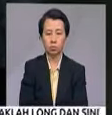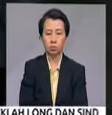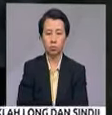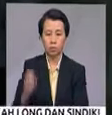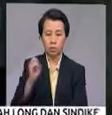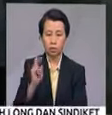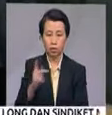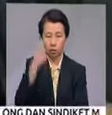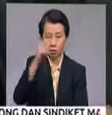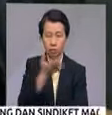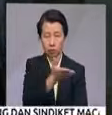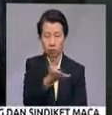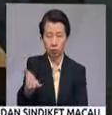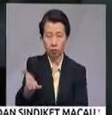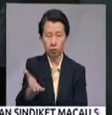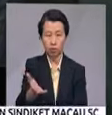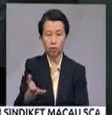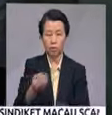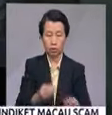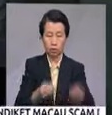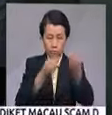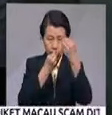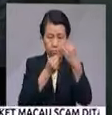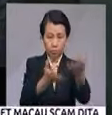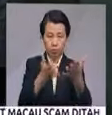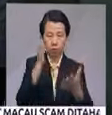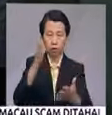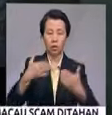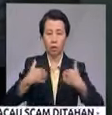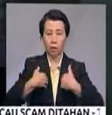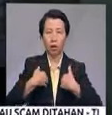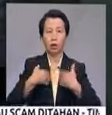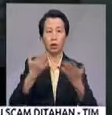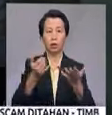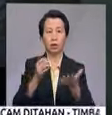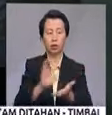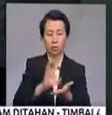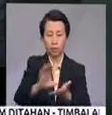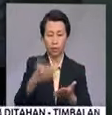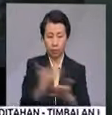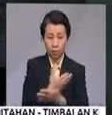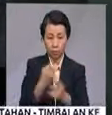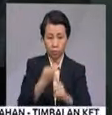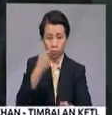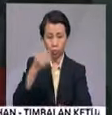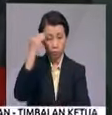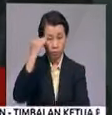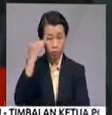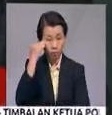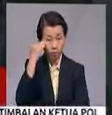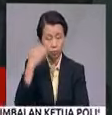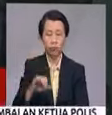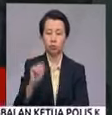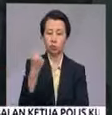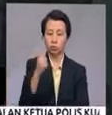Baik, untuk makluman anda, This Messenger ini akan membawa nilai pelaburan baharu dari Korea Selatan sebanyak